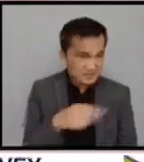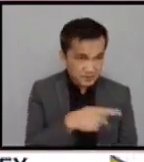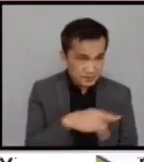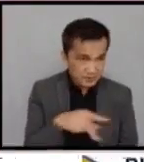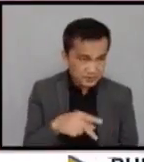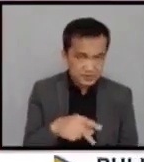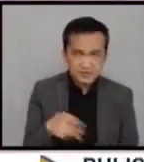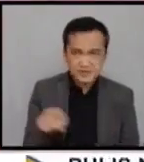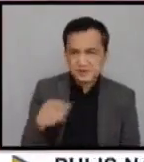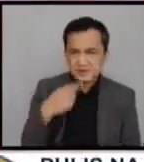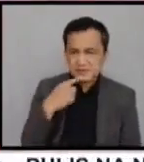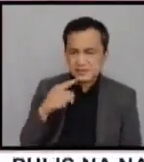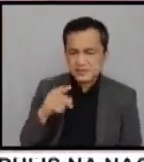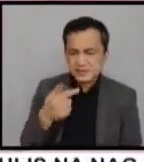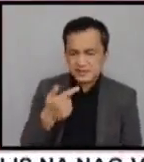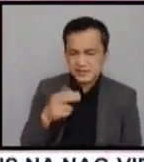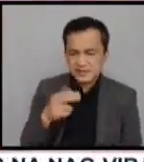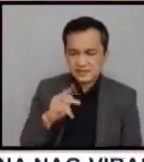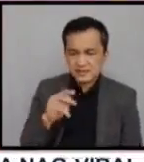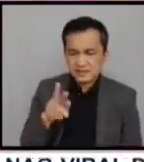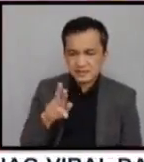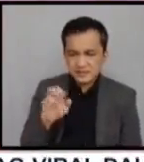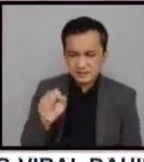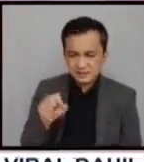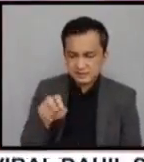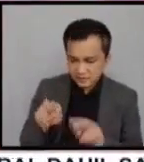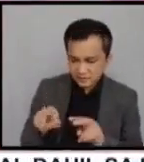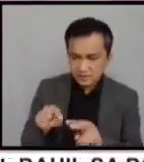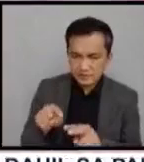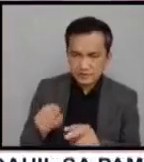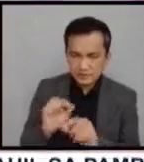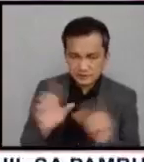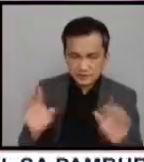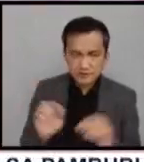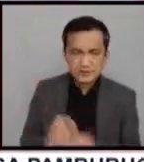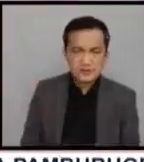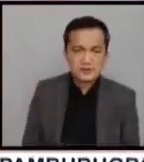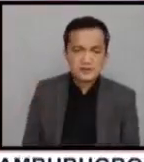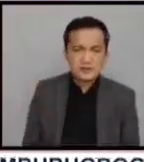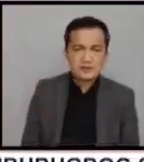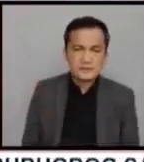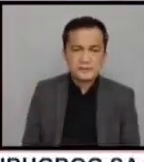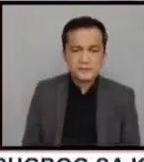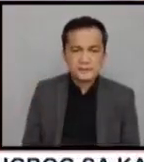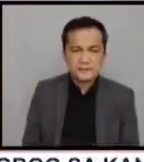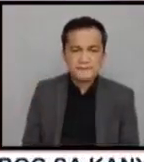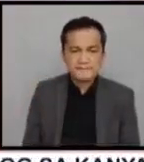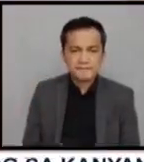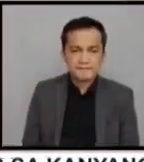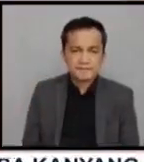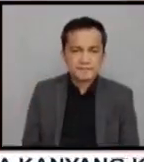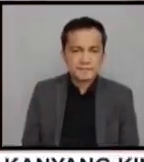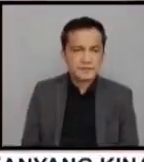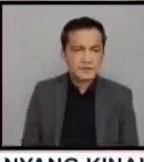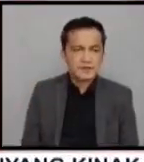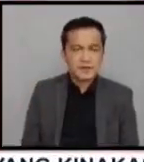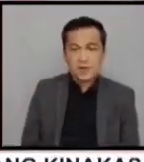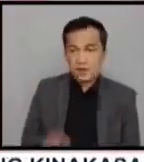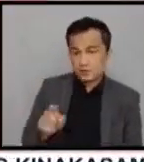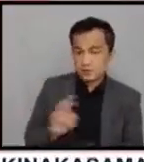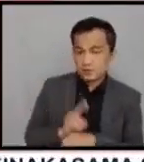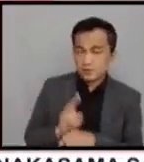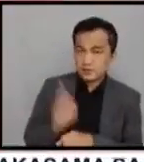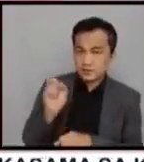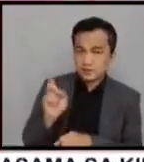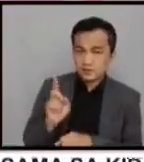glittered or... Okay, para makita mo. Yes, okay. Para kita siya. So yan, okay, may mark so makita na natin, may mark. Sige, magamit ako nito para at least hindi siya